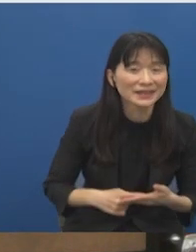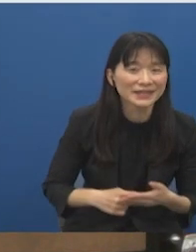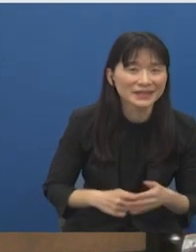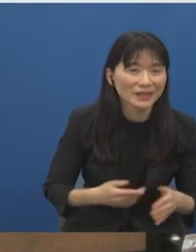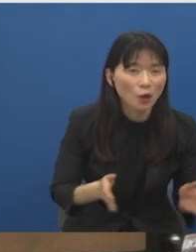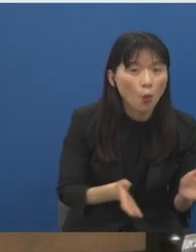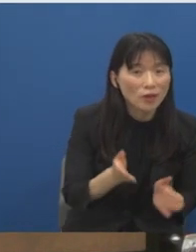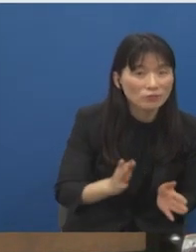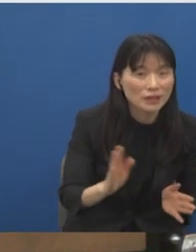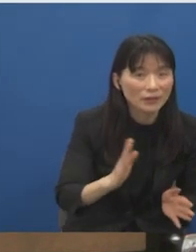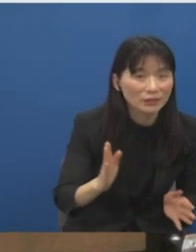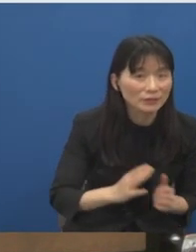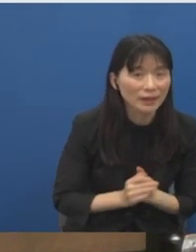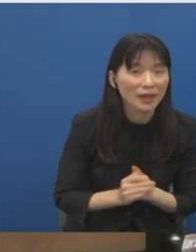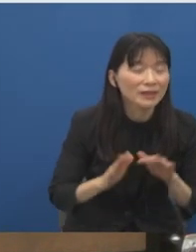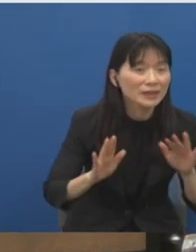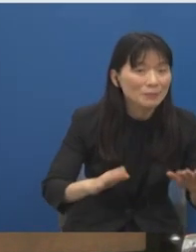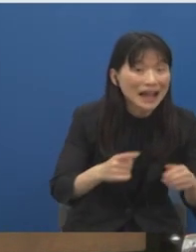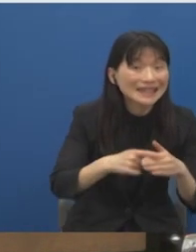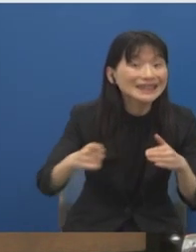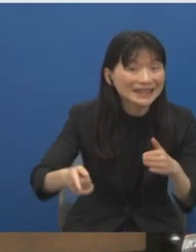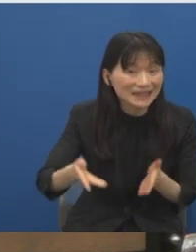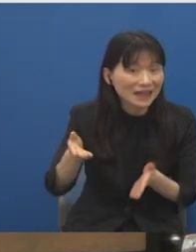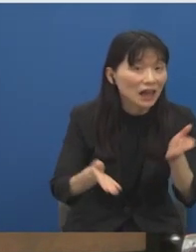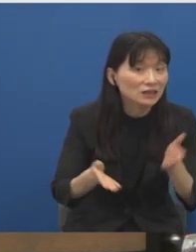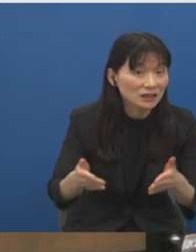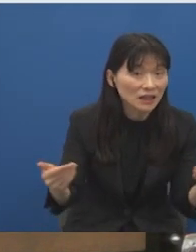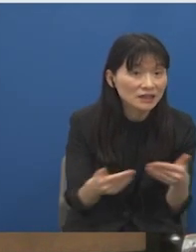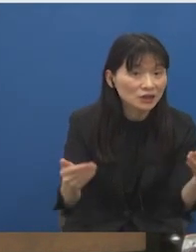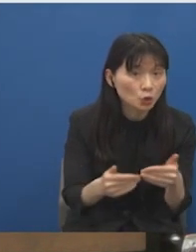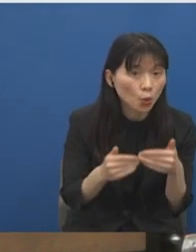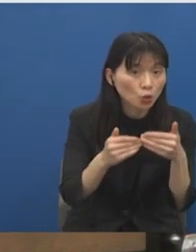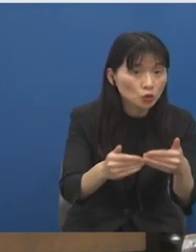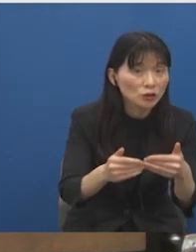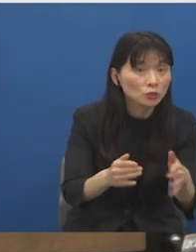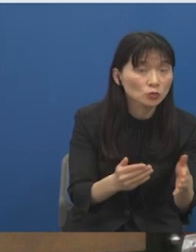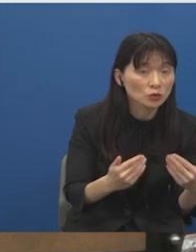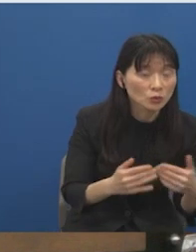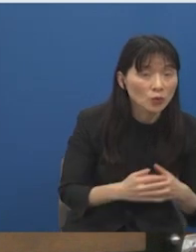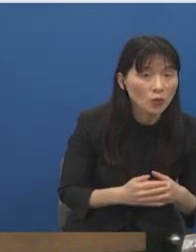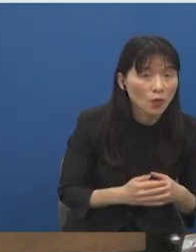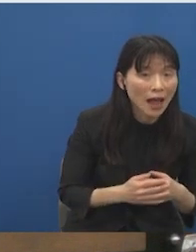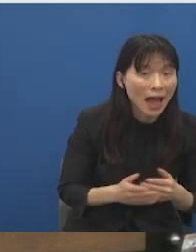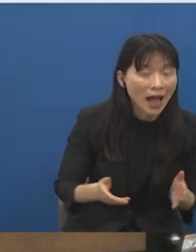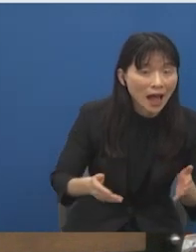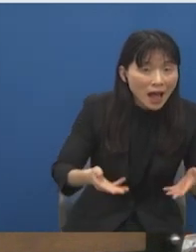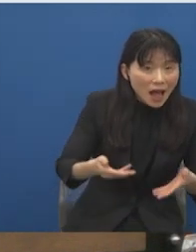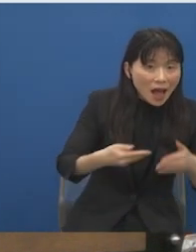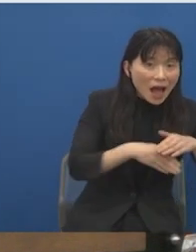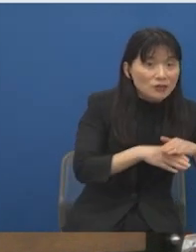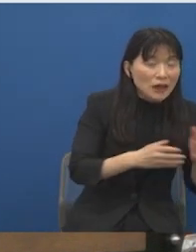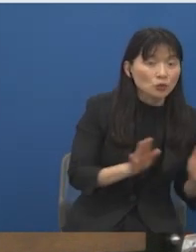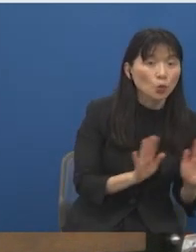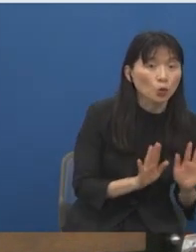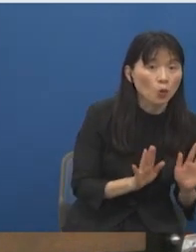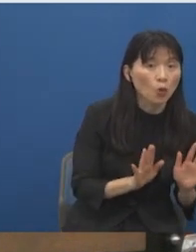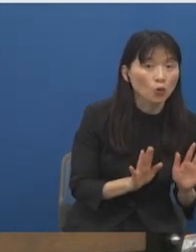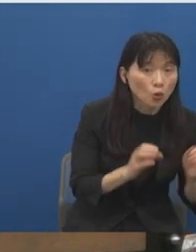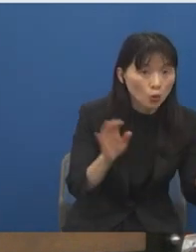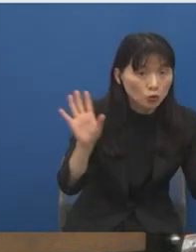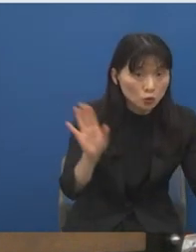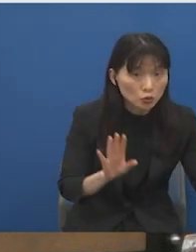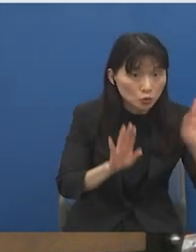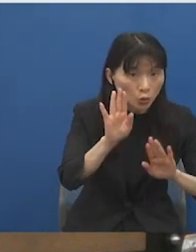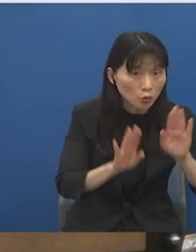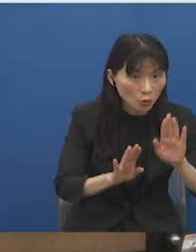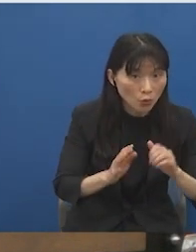なく、現在の一時預かり事業を充実させるべきとの指摘、預かる子どもの健康状況の状態